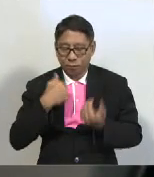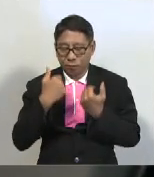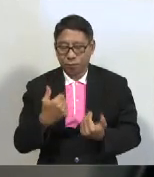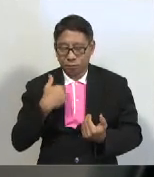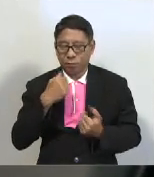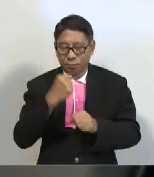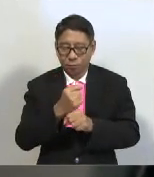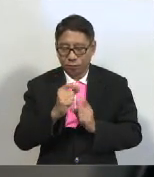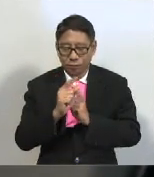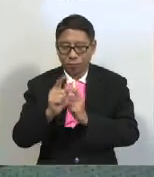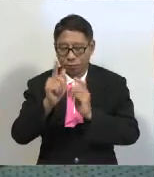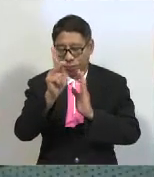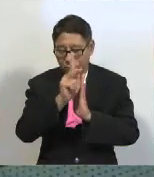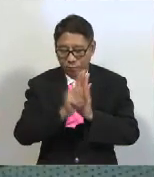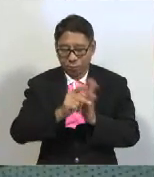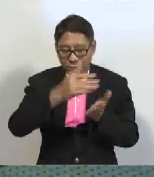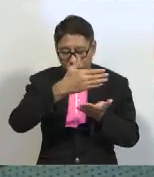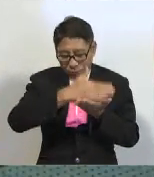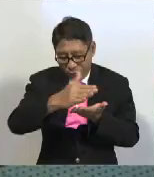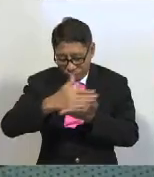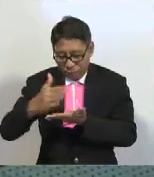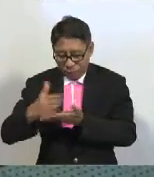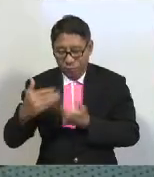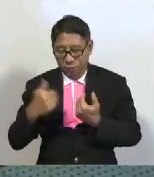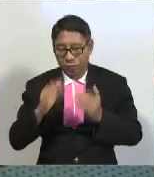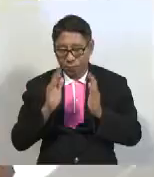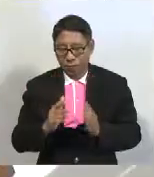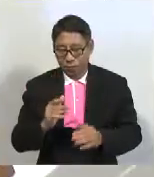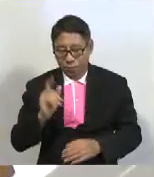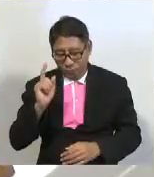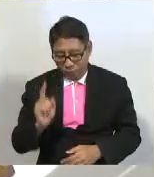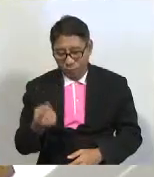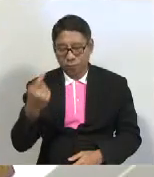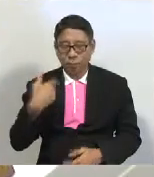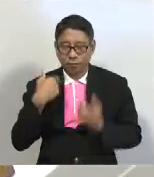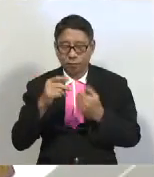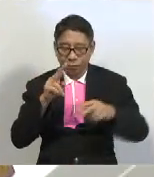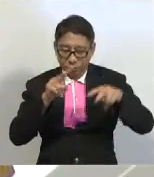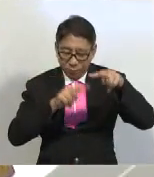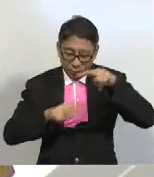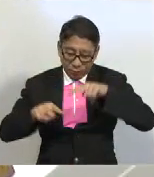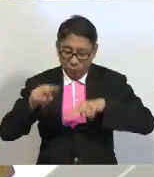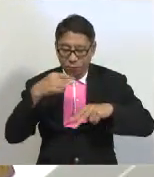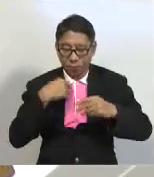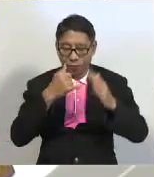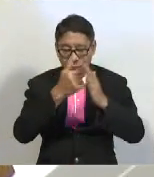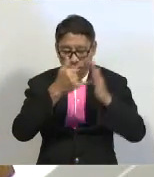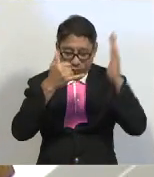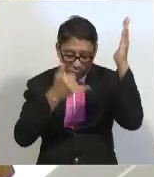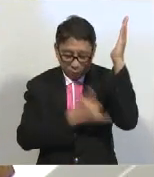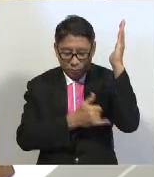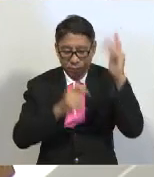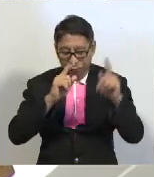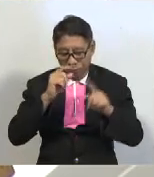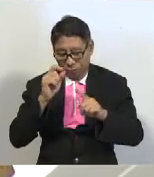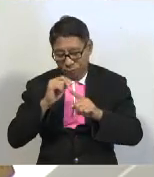ดำเนินการตามกฎหมายเพื่อจัดสรรให้กับผู้ที่มีคุณสมบัติต่อไปซึ่งจากการตรวจสอบแล้วก็ไปลงพื้นที่ตรวจราชการหล